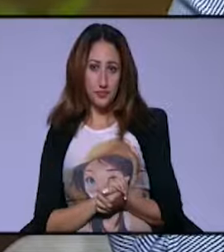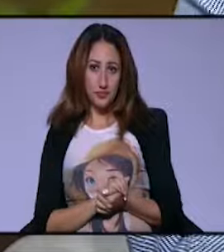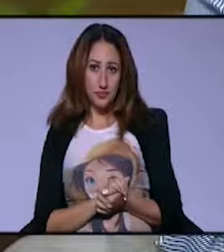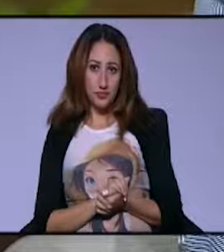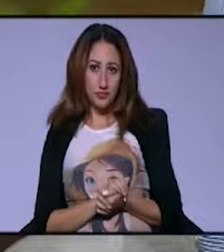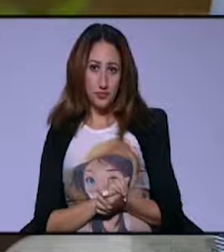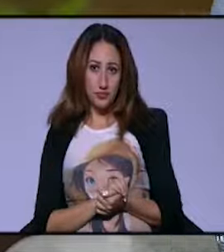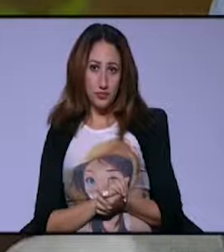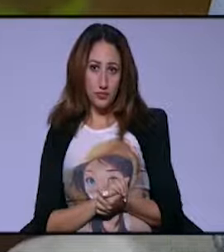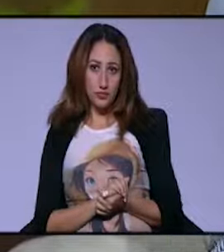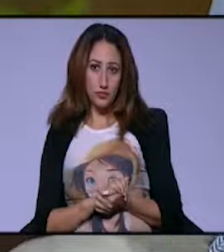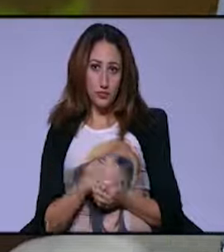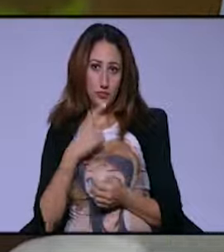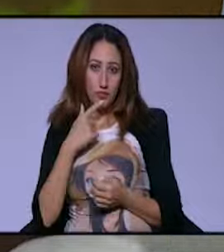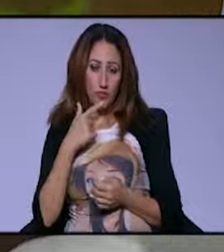استووا.